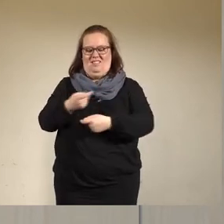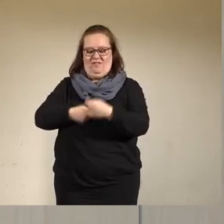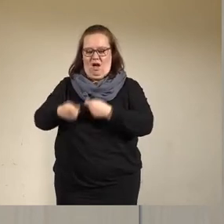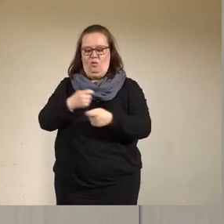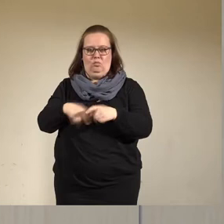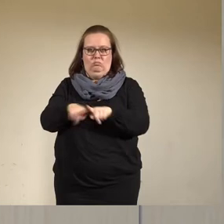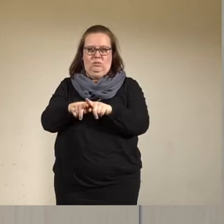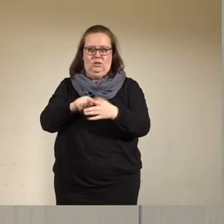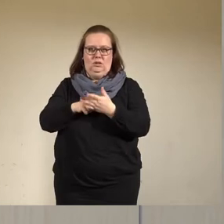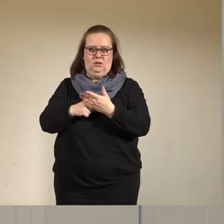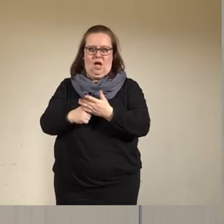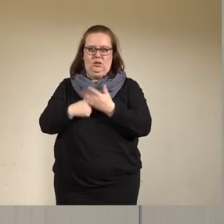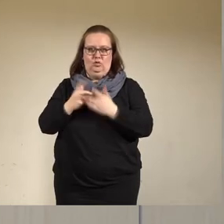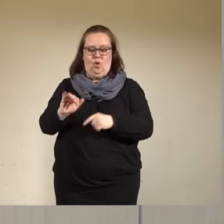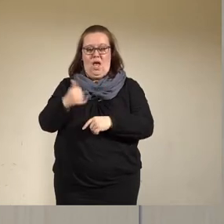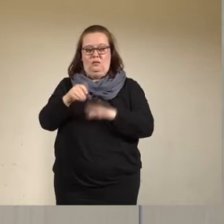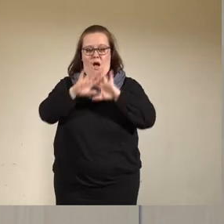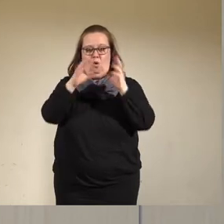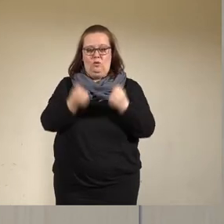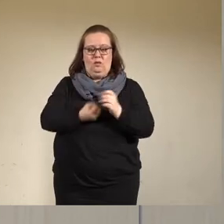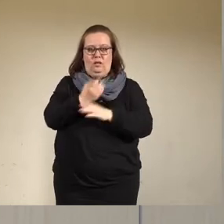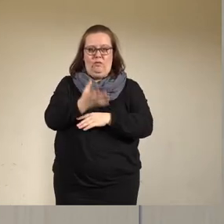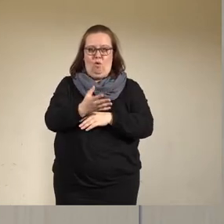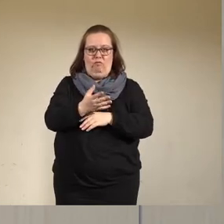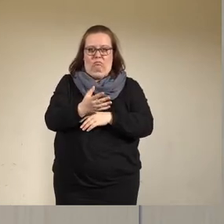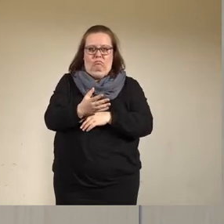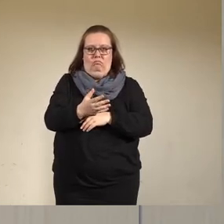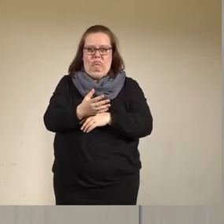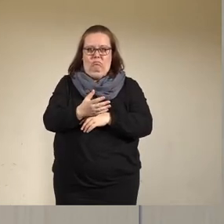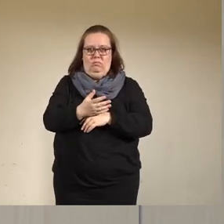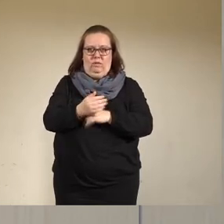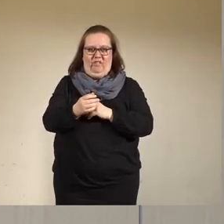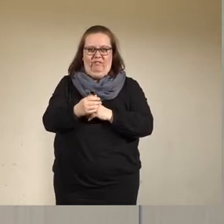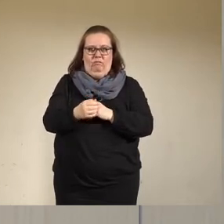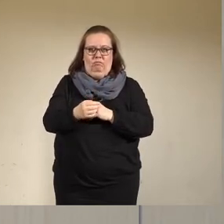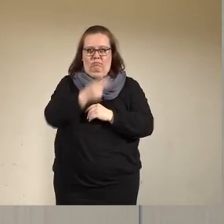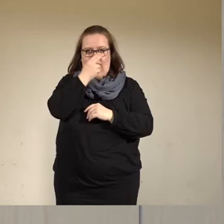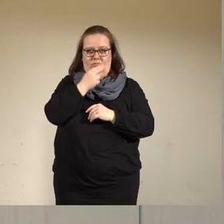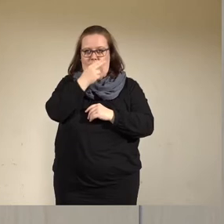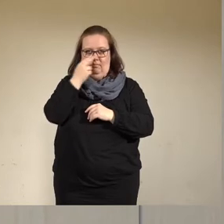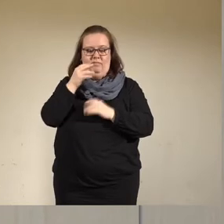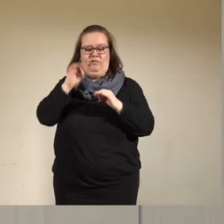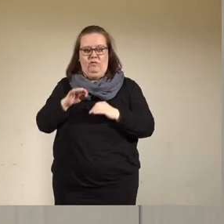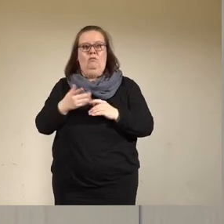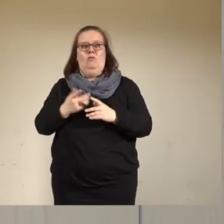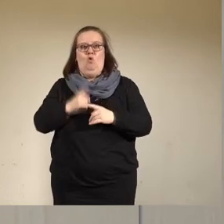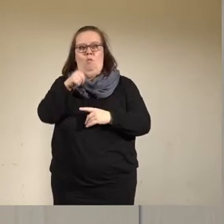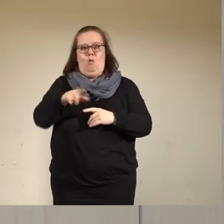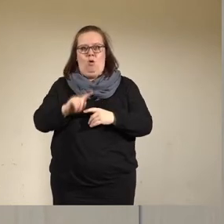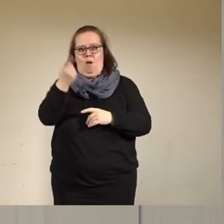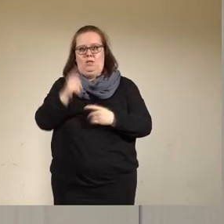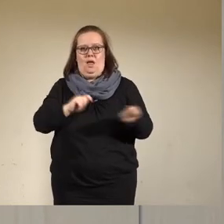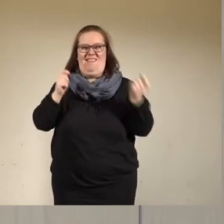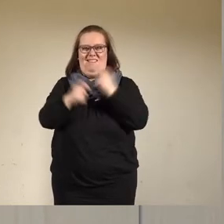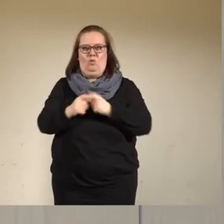gezeigt. Der erste Haushaltsentwurf war noch keinen Tag alt. Da wurde durch den Oberbürgermeister bereits ein Änderungsantrag